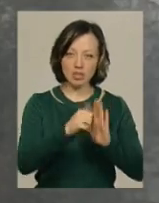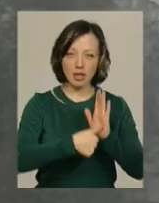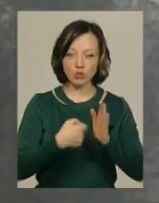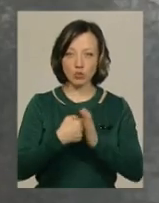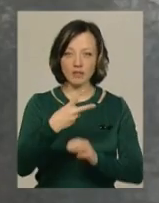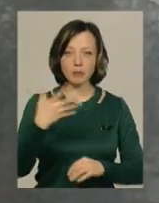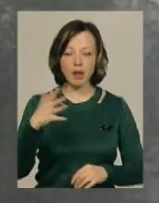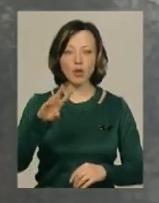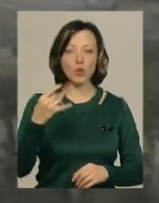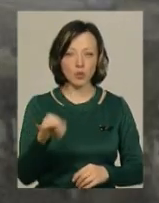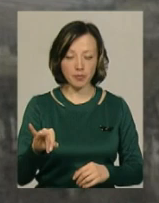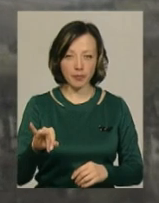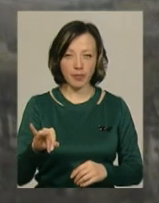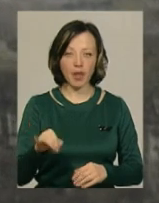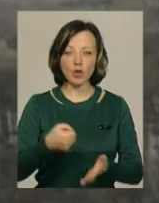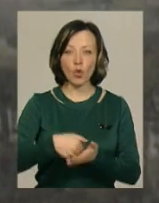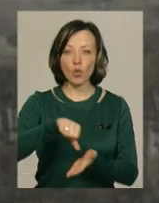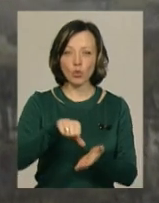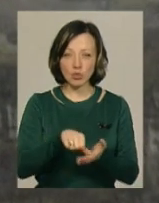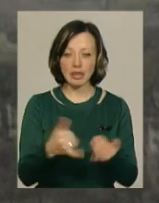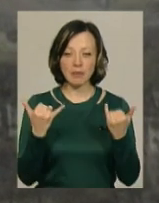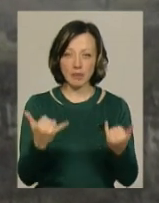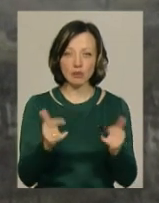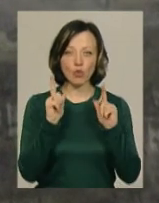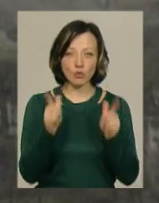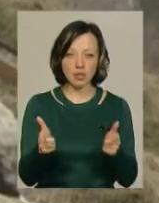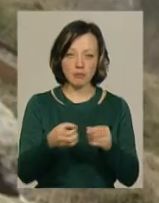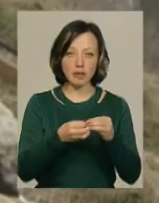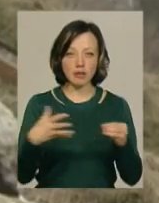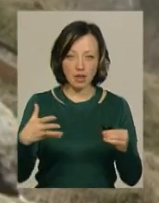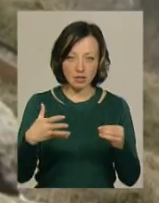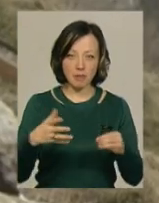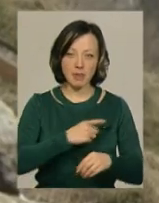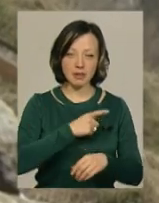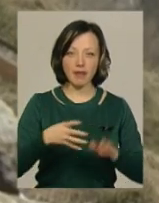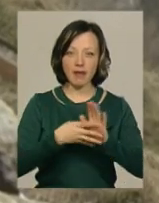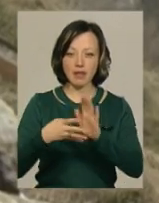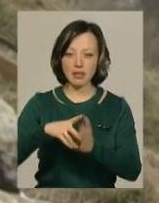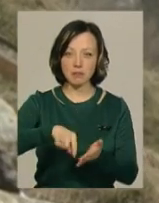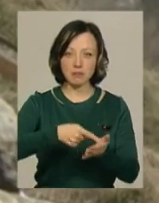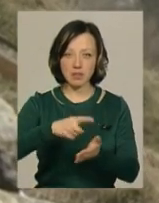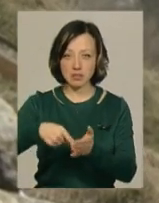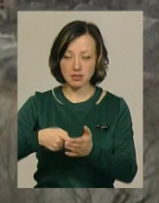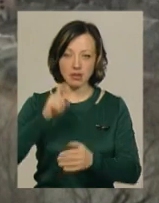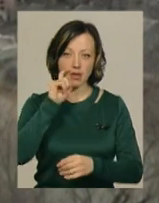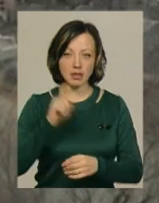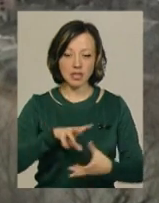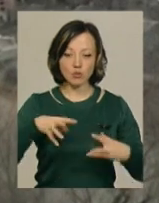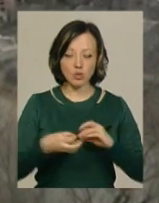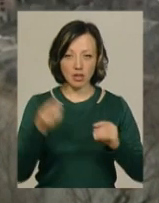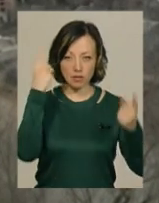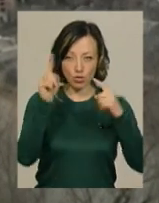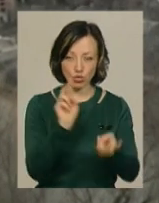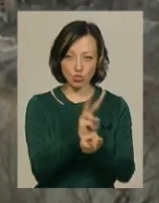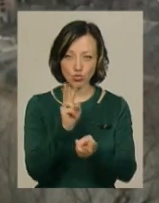до 25 лютого. До участі в ньому на тепер зголосилися 15 митців з 9 міст країни. За результатами